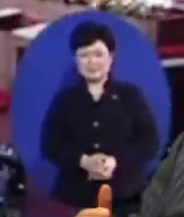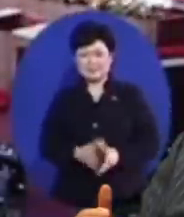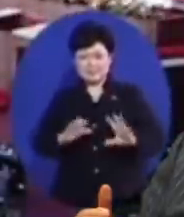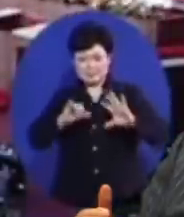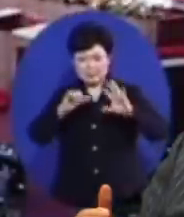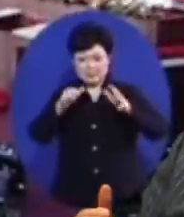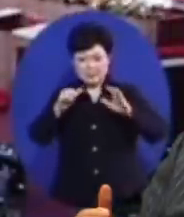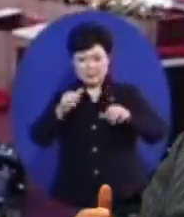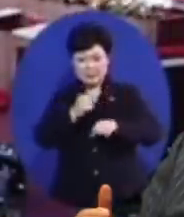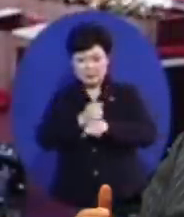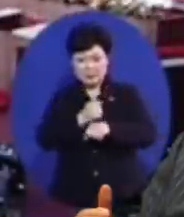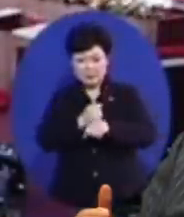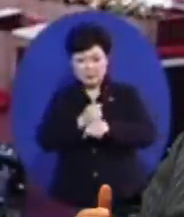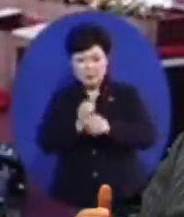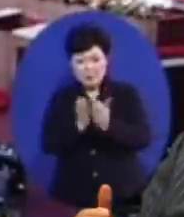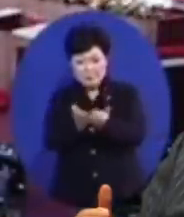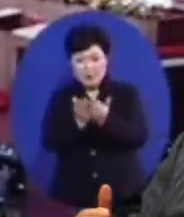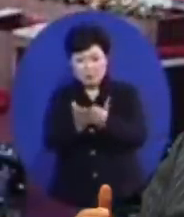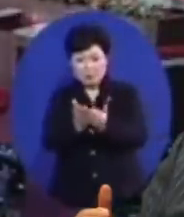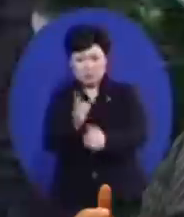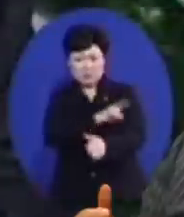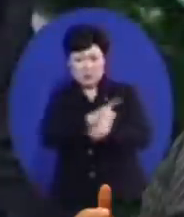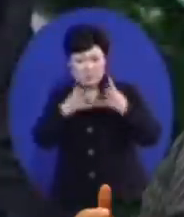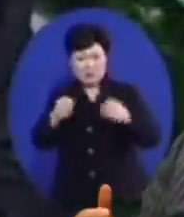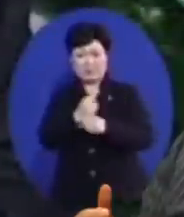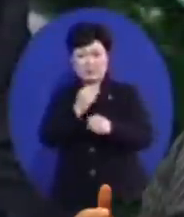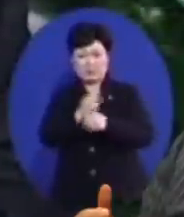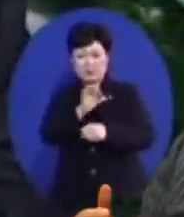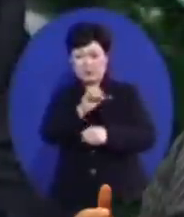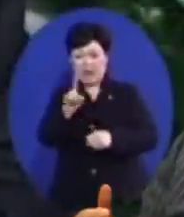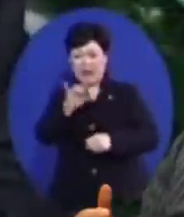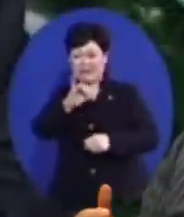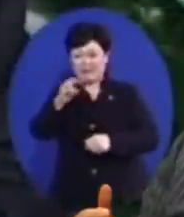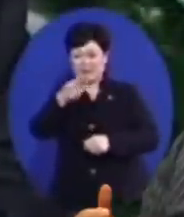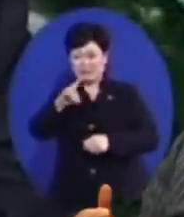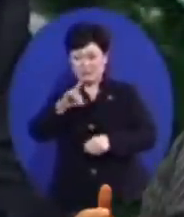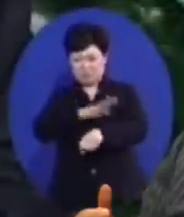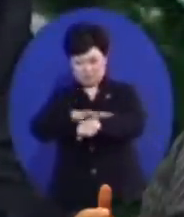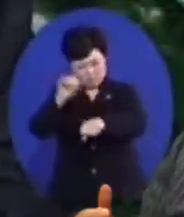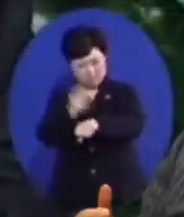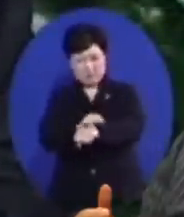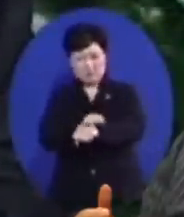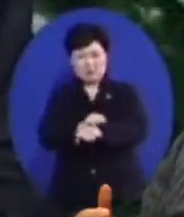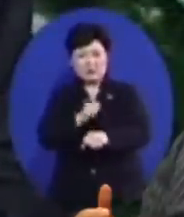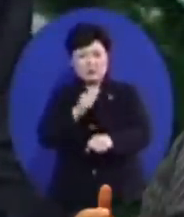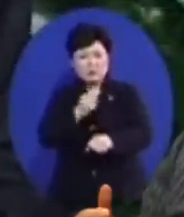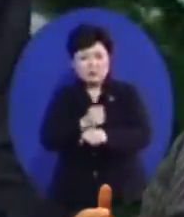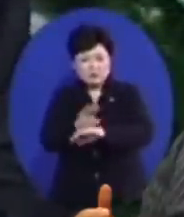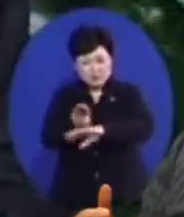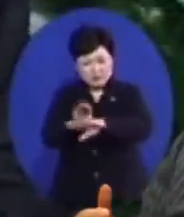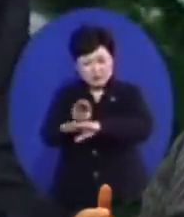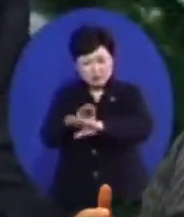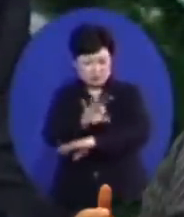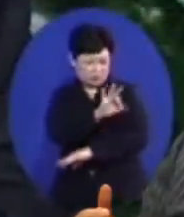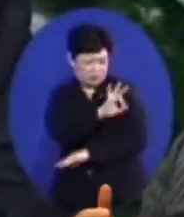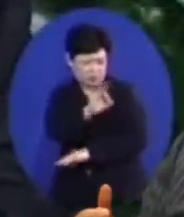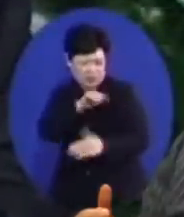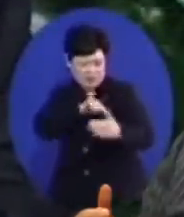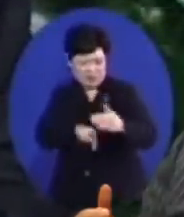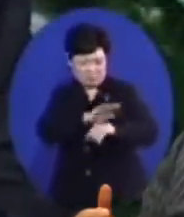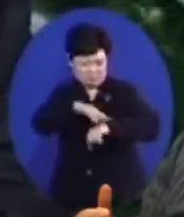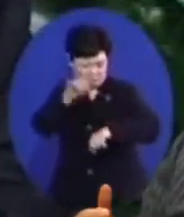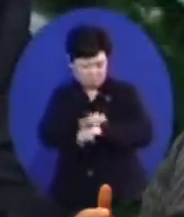세계에서 배도 제일 많이 만들고, IT 산업도 제일 잘하고, 자동차도 열 손가락에 들어가고,